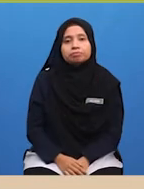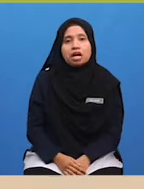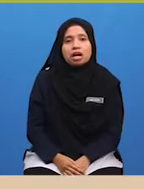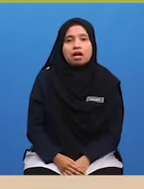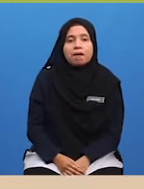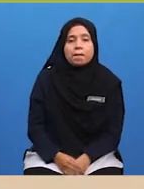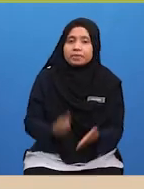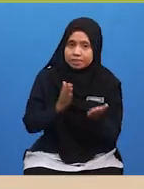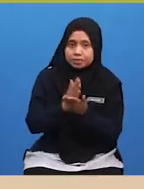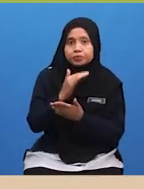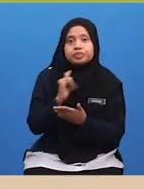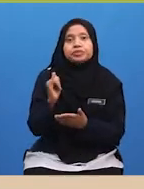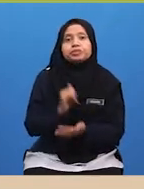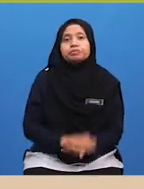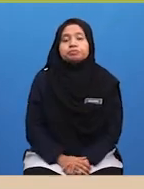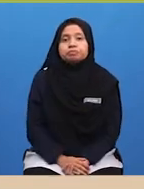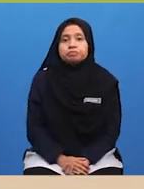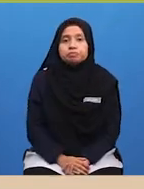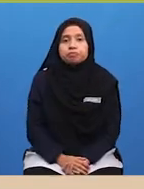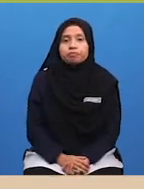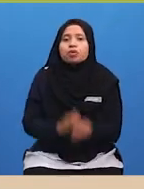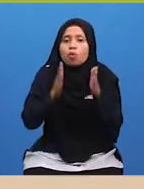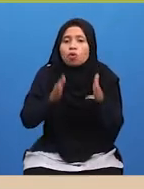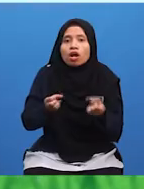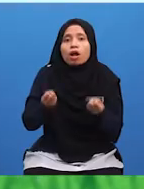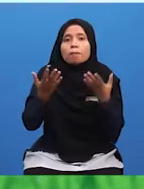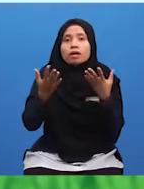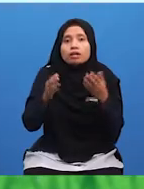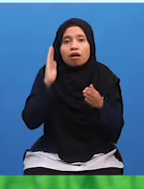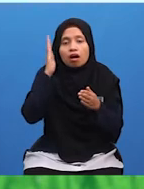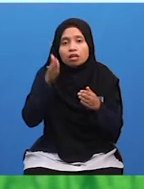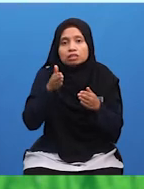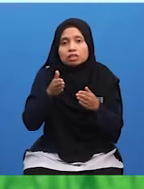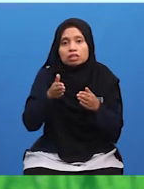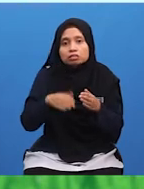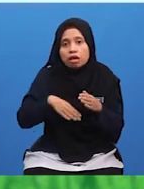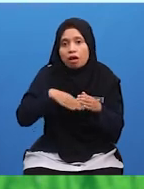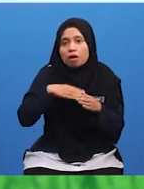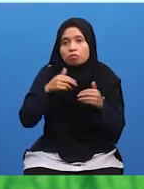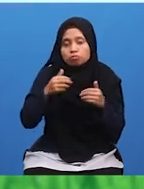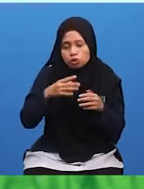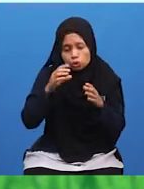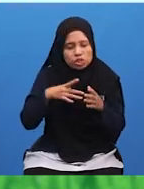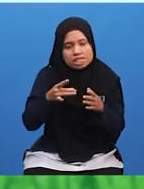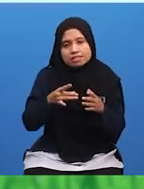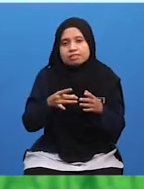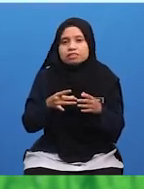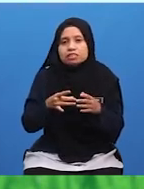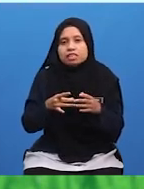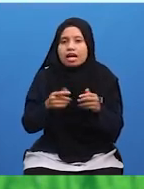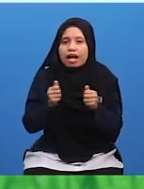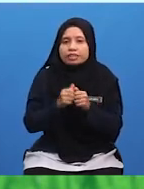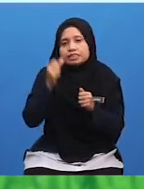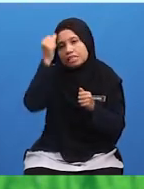Kepentingan yang seterusnya, orang ramai akan berpuas hati dengan